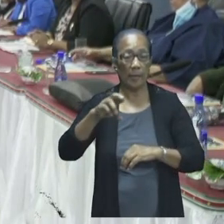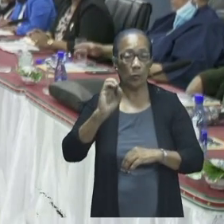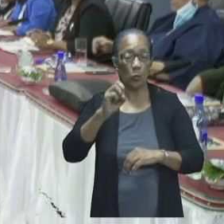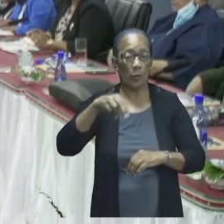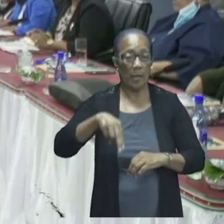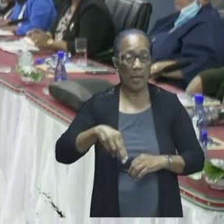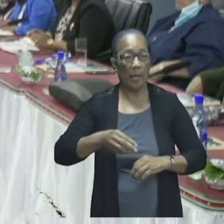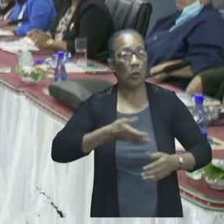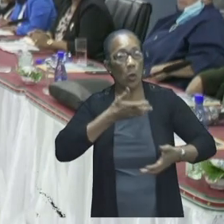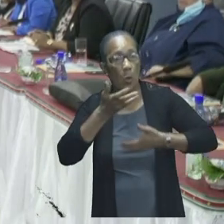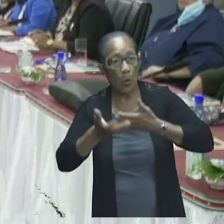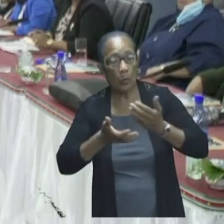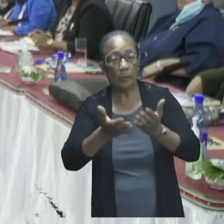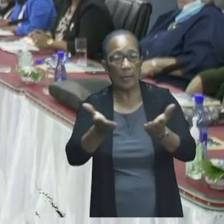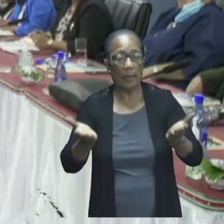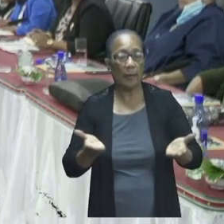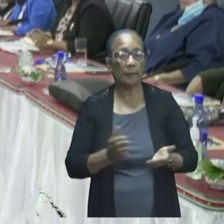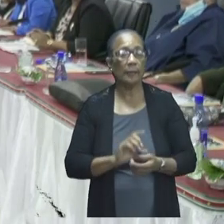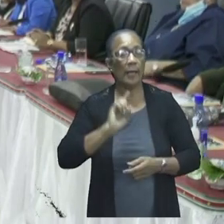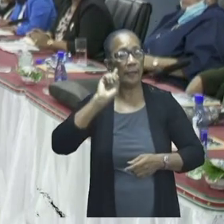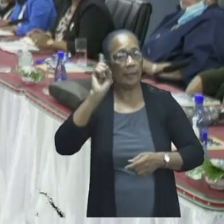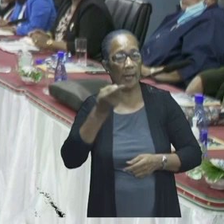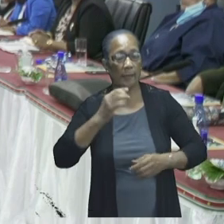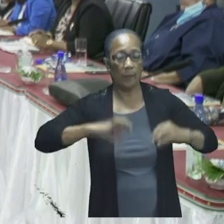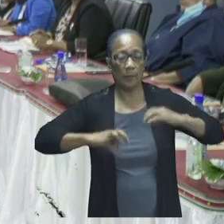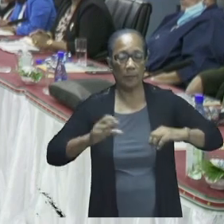en daar naar de minister van binnenlandse zaken